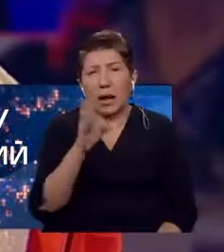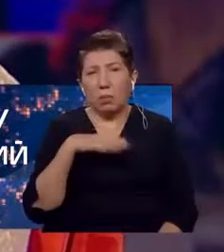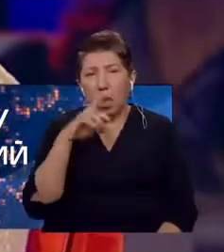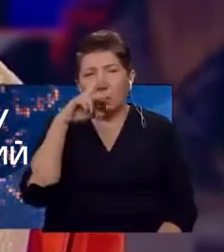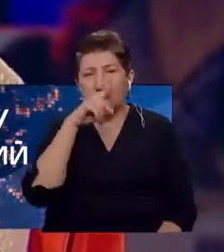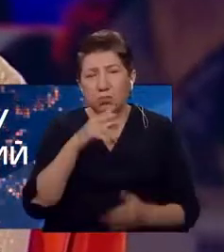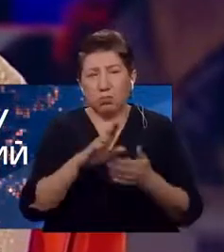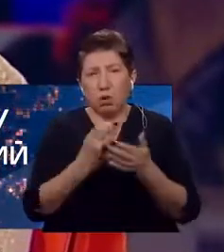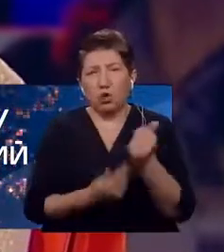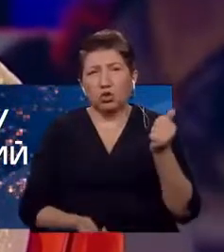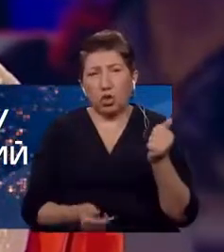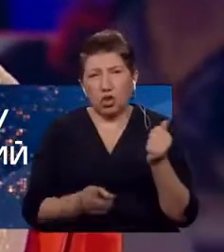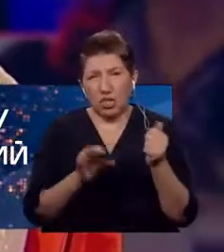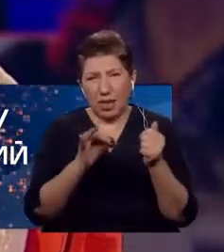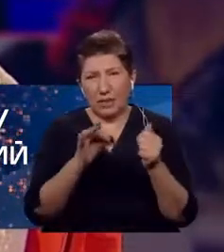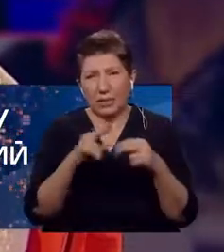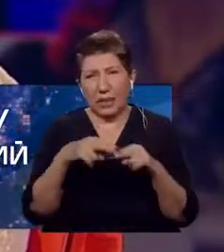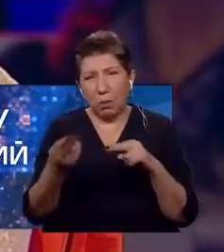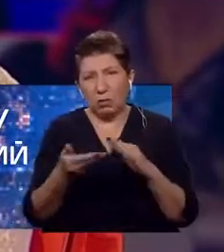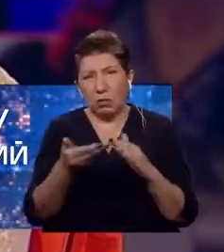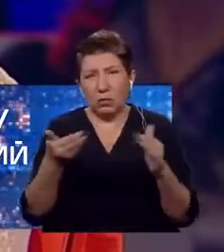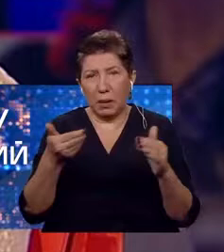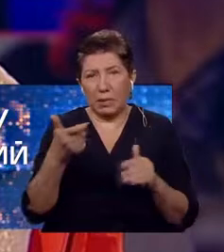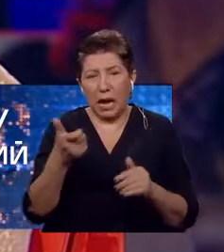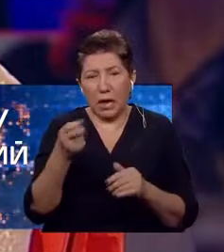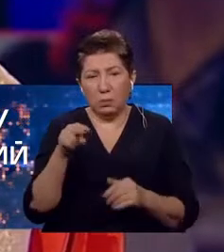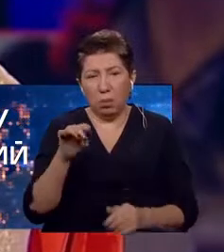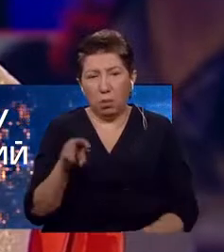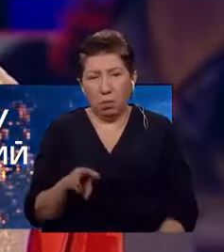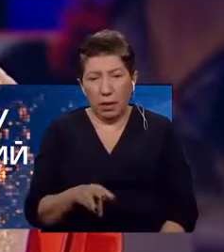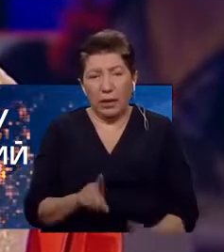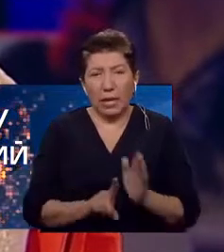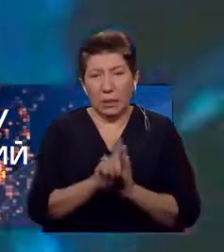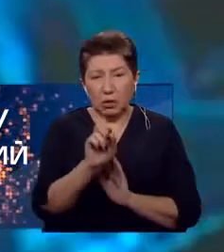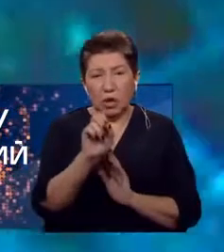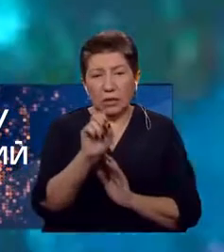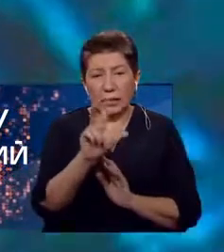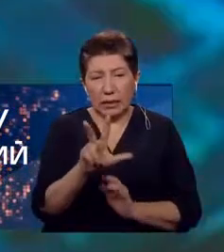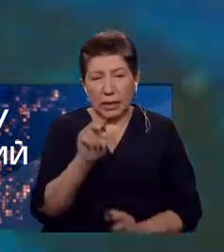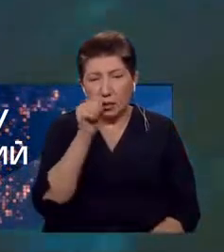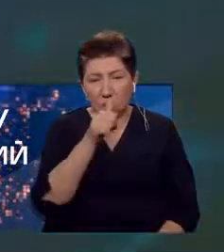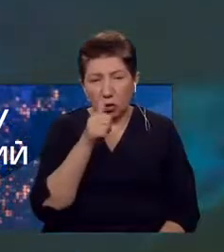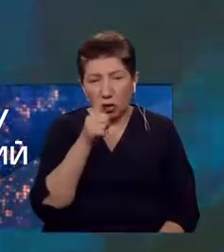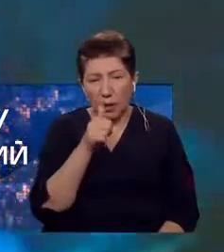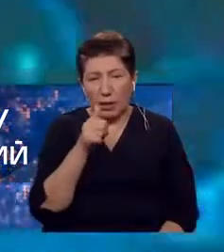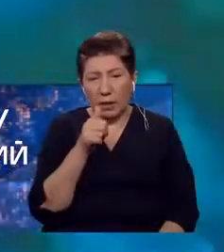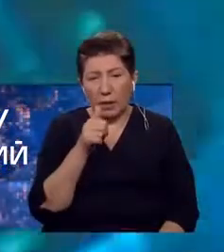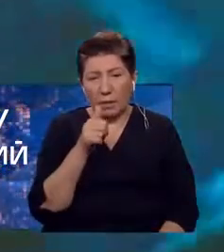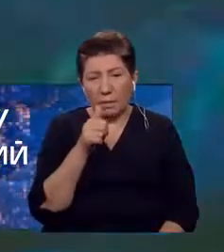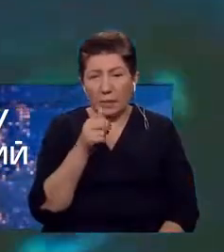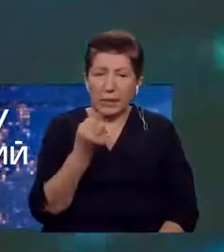прострочена заборгованість «Нафтогазу» перед «Газпромом»? На початку 2014 року...